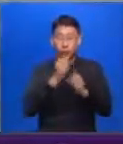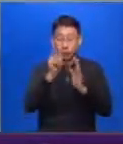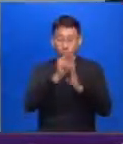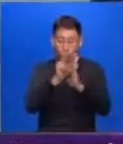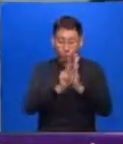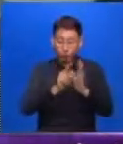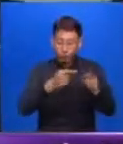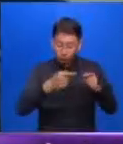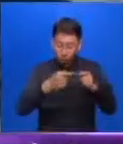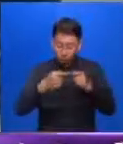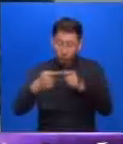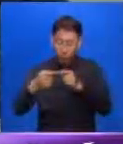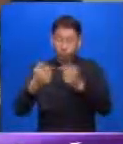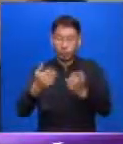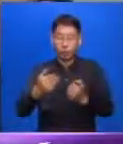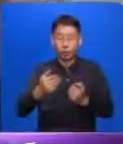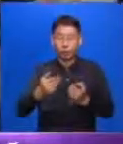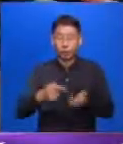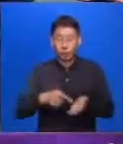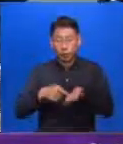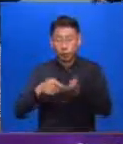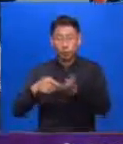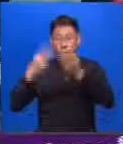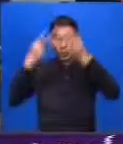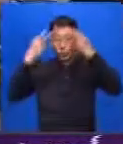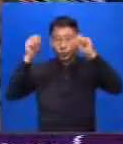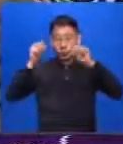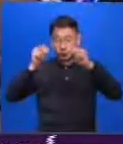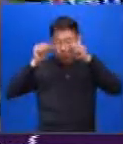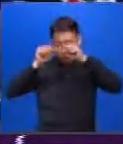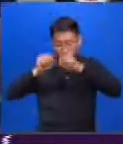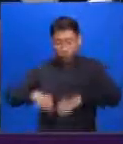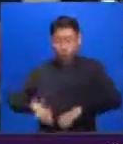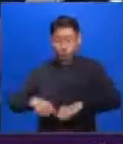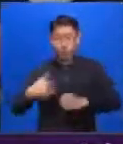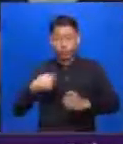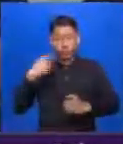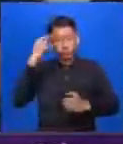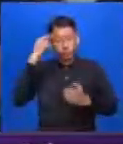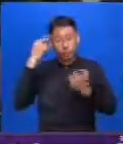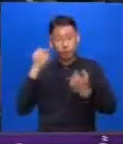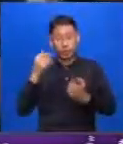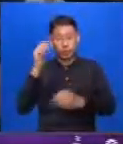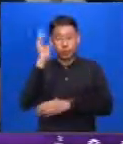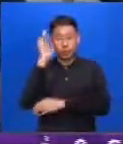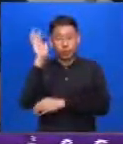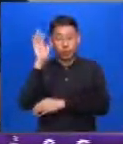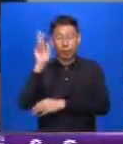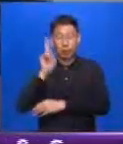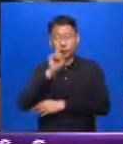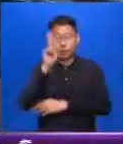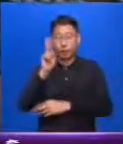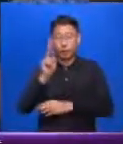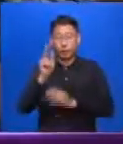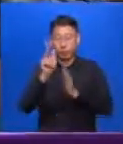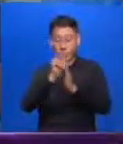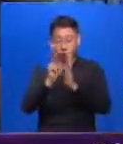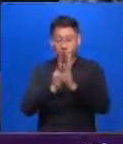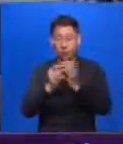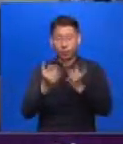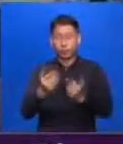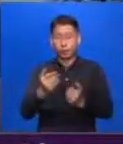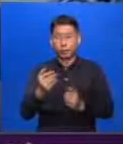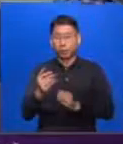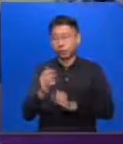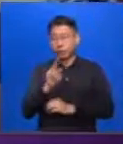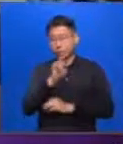หรือไม่ขึ้นอยู่กับนายกรัฐมนตรีและคณะรัฐมนตรีโดยเห็นว่าแม้ขณะนี้จะประกาศใช้พรก.ฉุกเฉินแต่ก็ไม่มีอำน